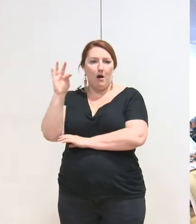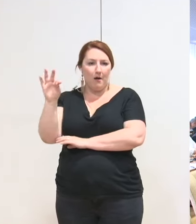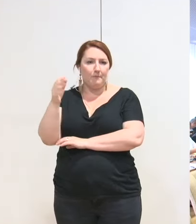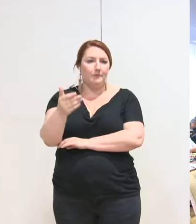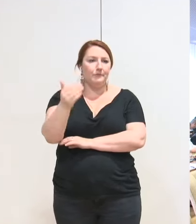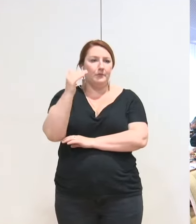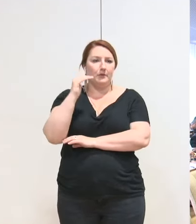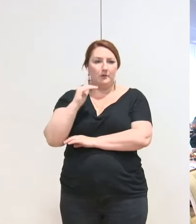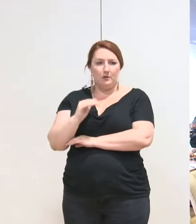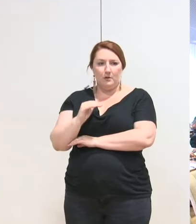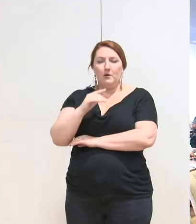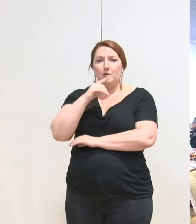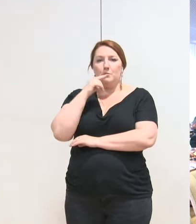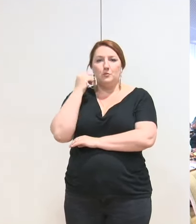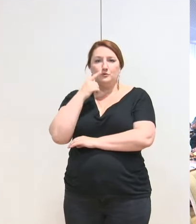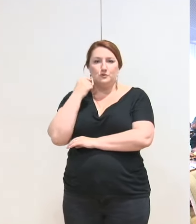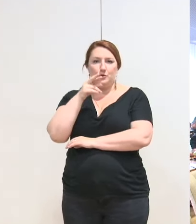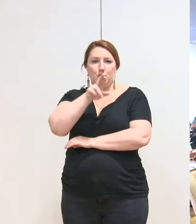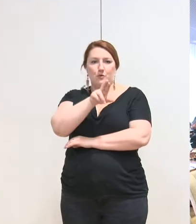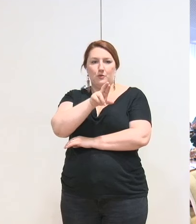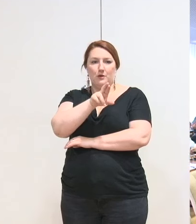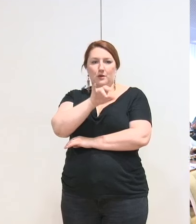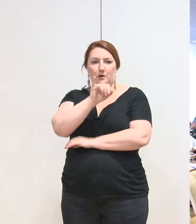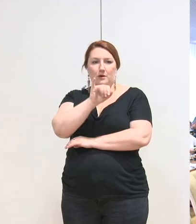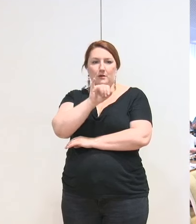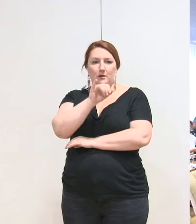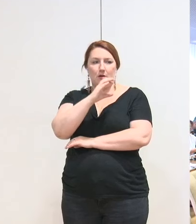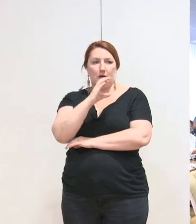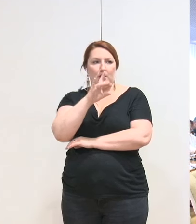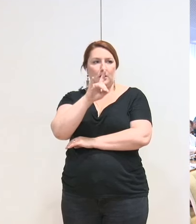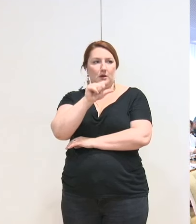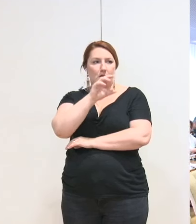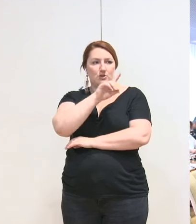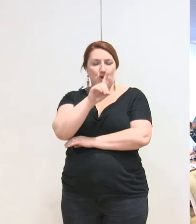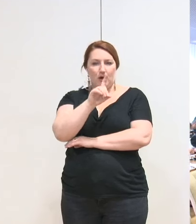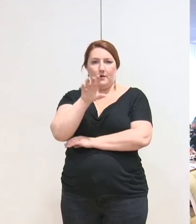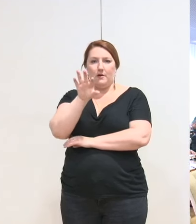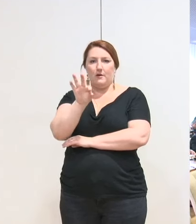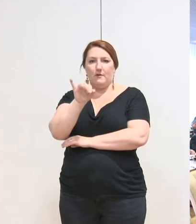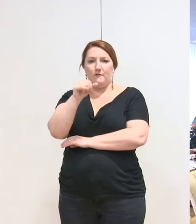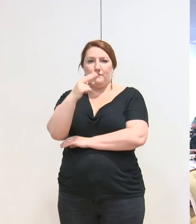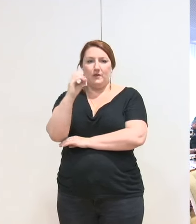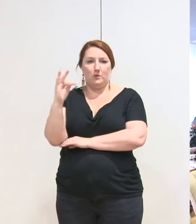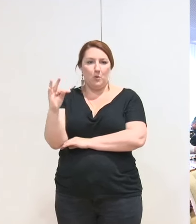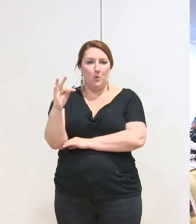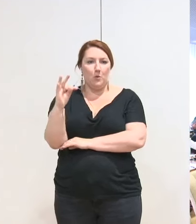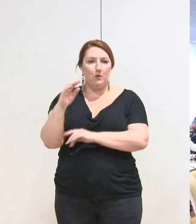Claude Coutaz Suzanne présente René deglier